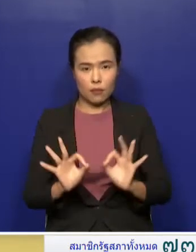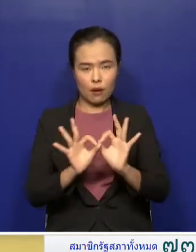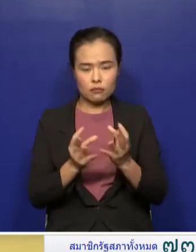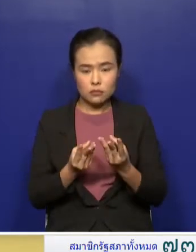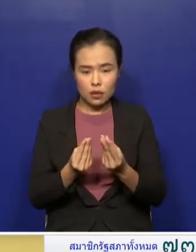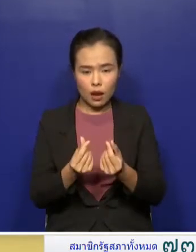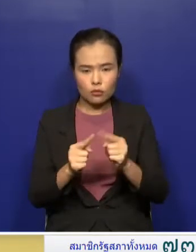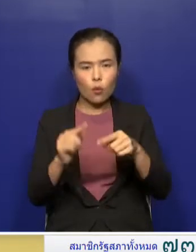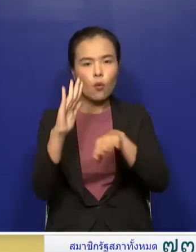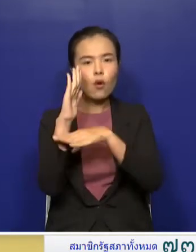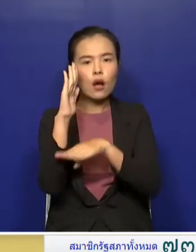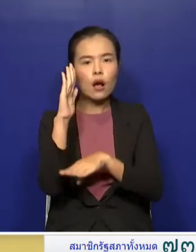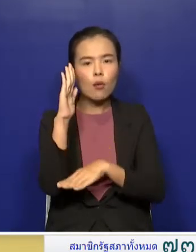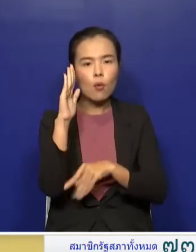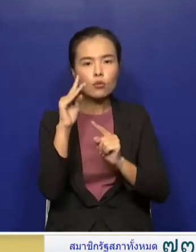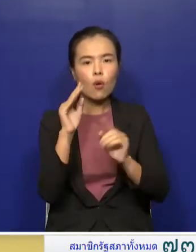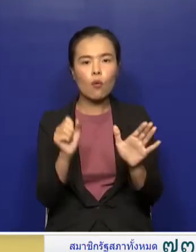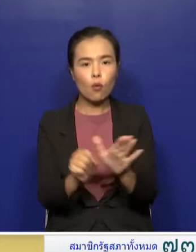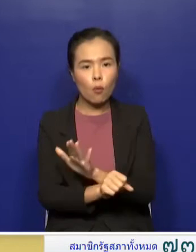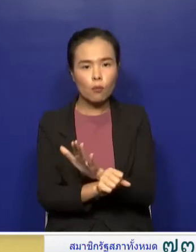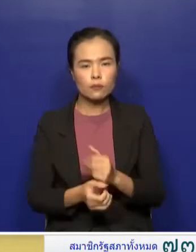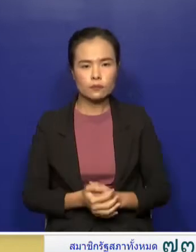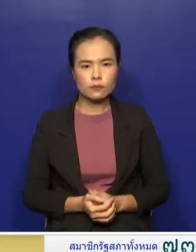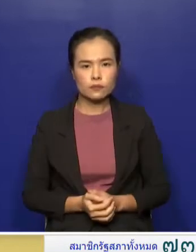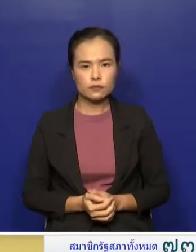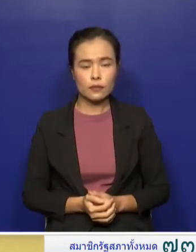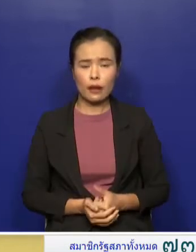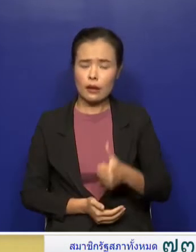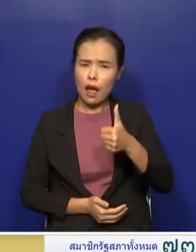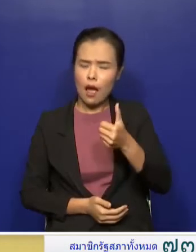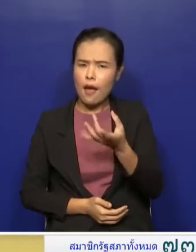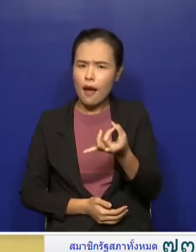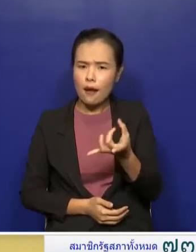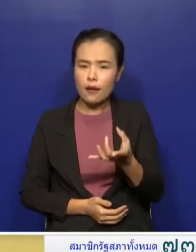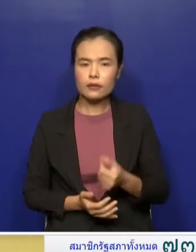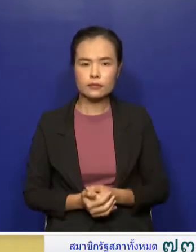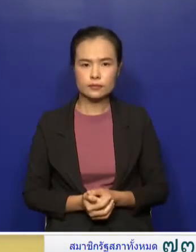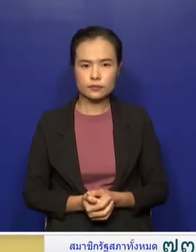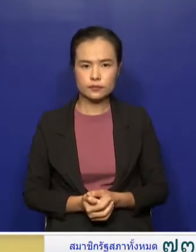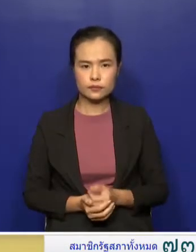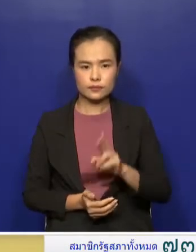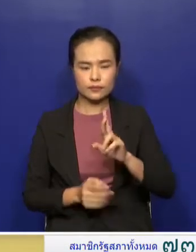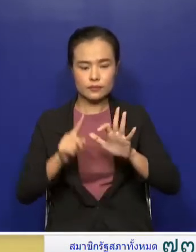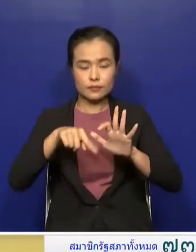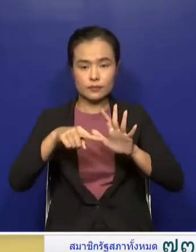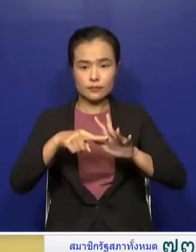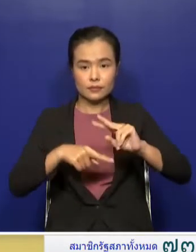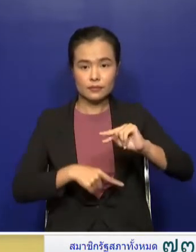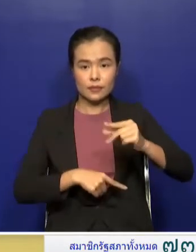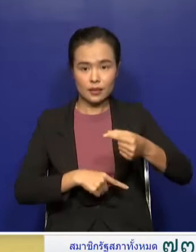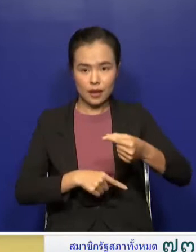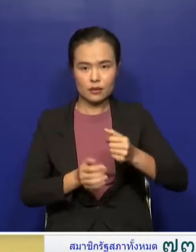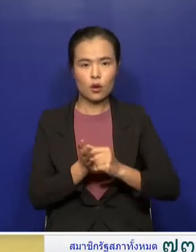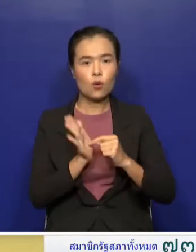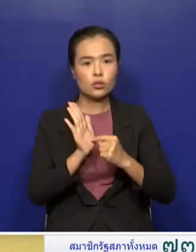มันก็มาจากกระบวนการที่วิทยานจนครบถ้วนนั่นแหละได้อย่างไรครับท่านประธานครับจนมาสู่ร่างสิ่งที่เรา